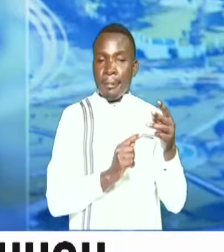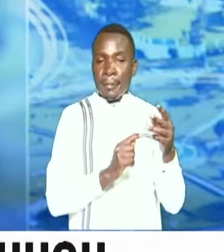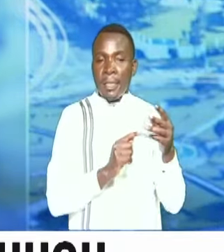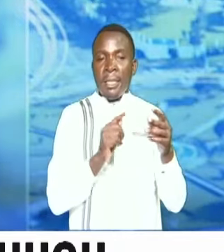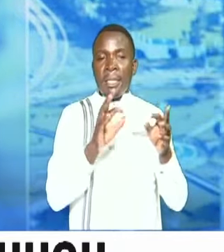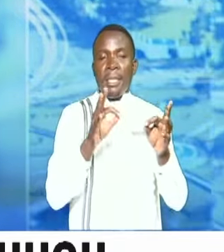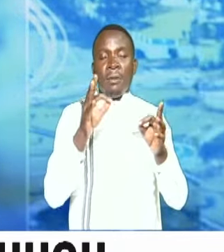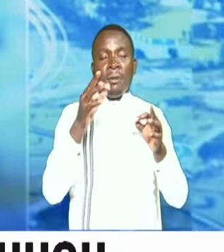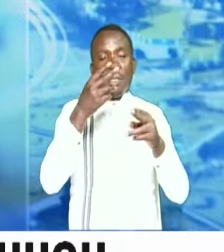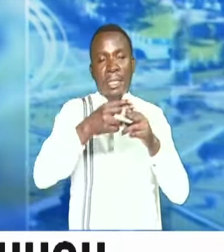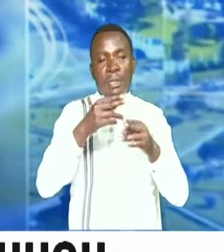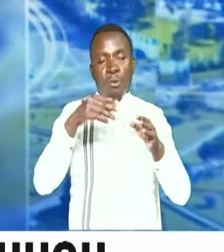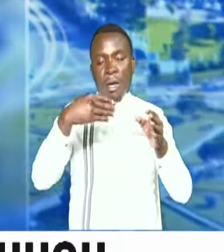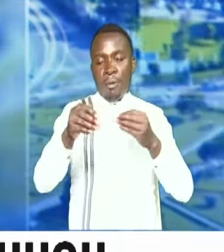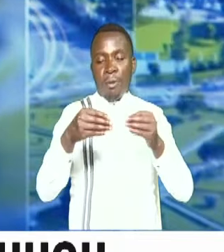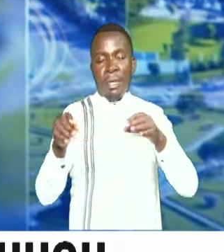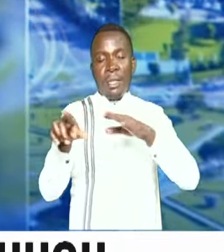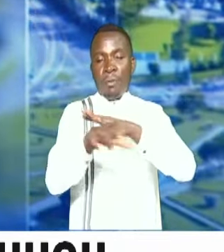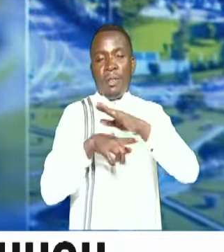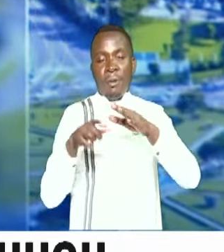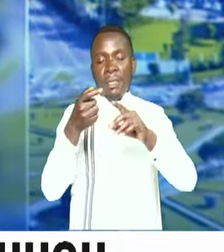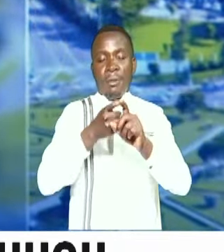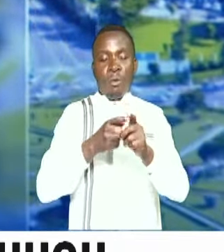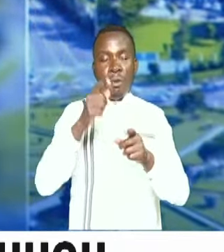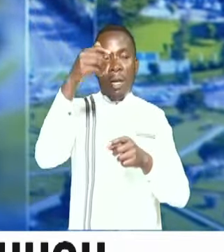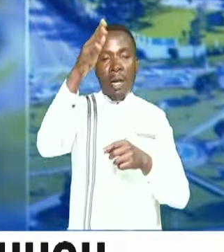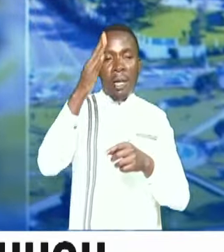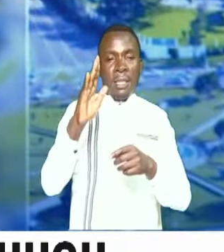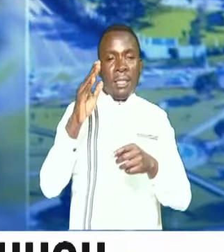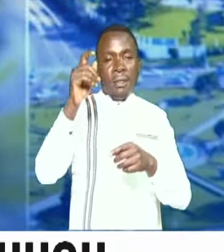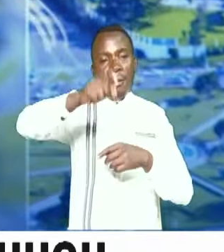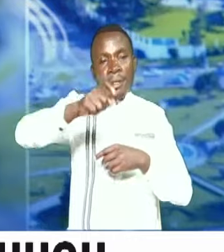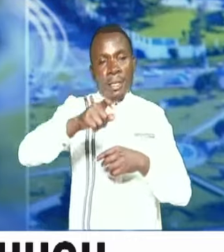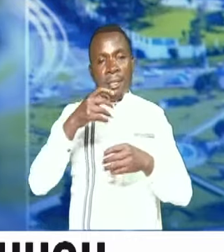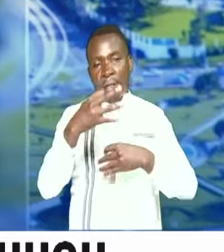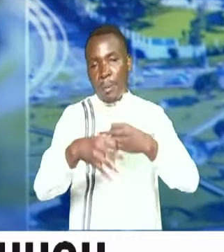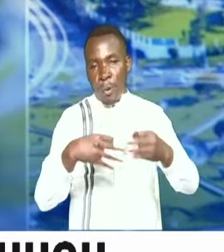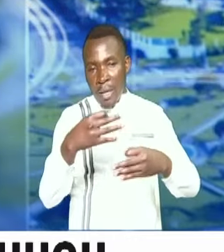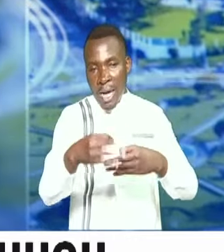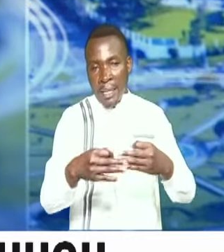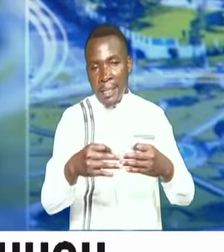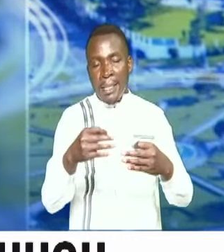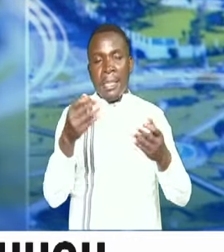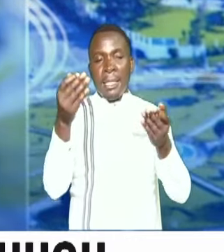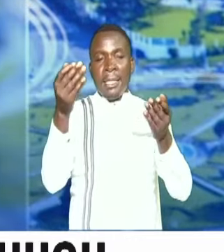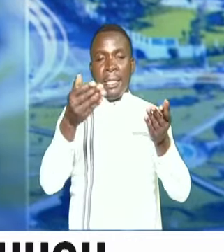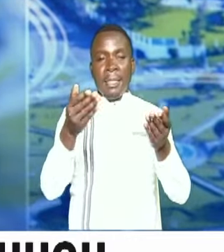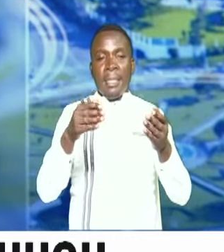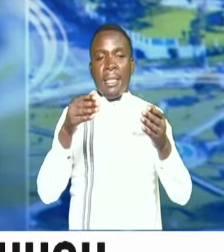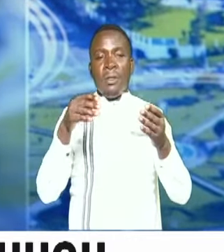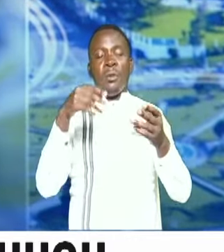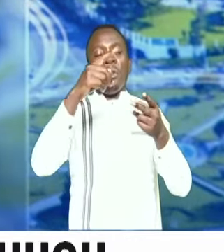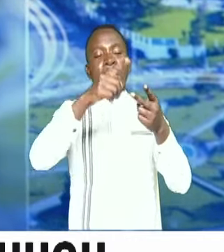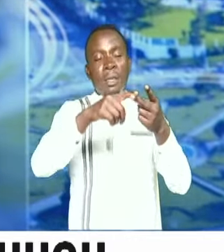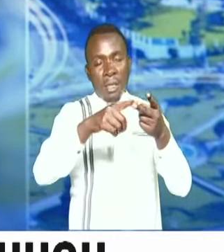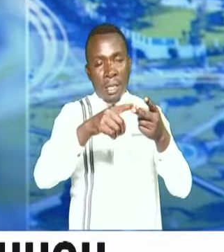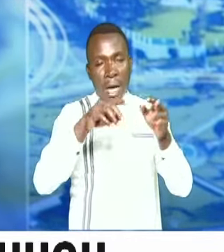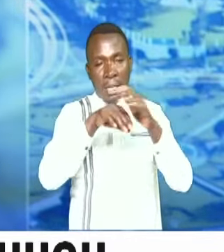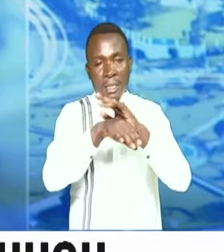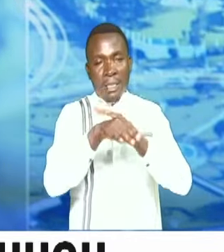se ibikenerwa mu nganda bitumizwa hanze unakomereze no kucitwa access to finance wenda nubwo icyo